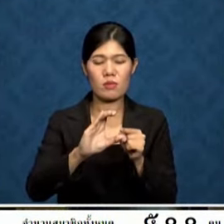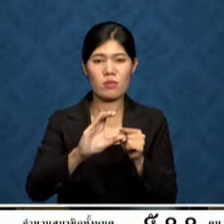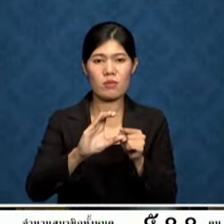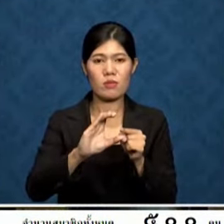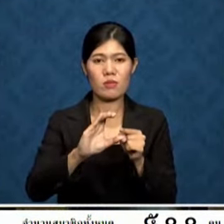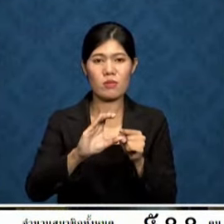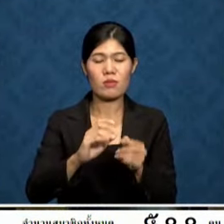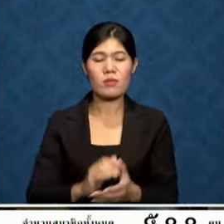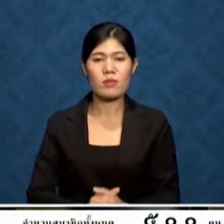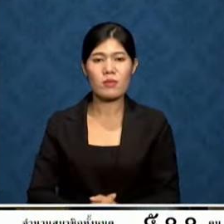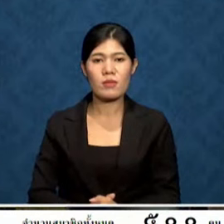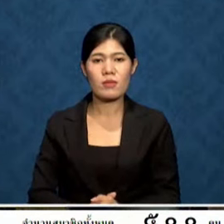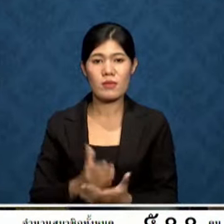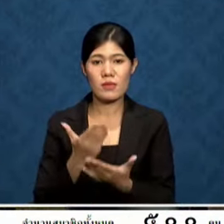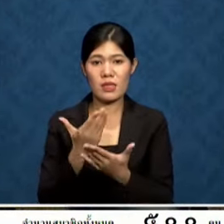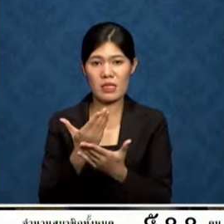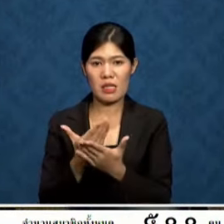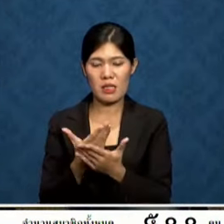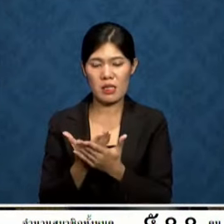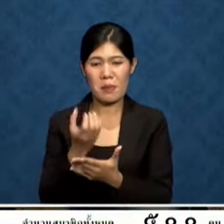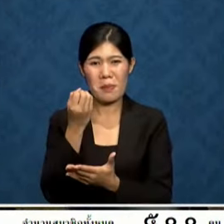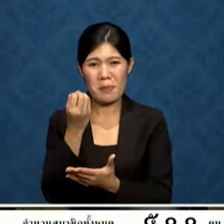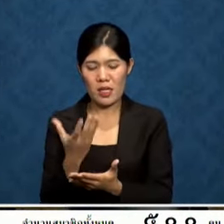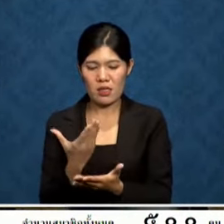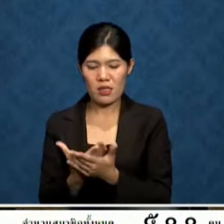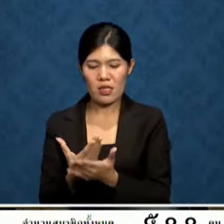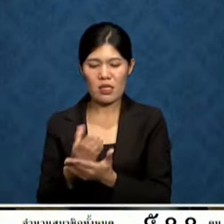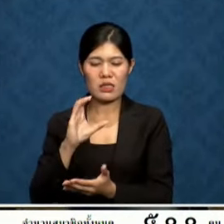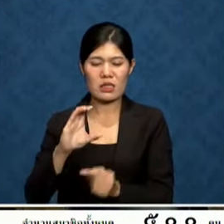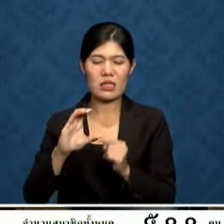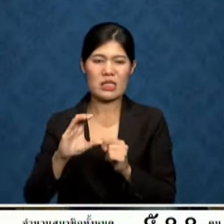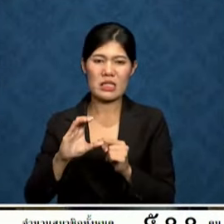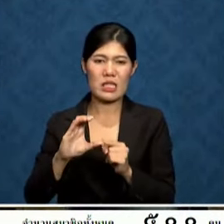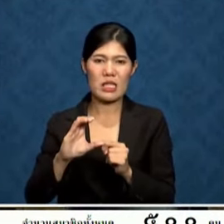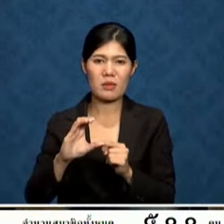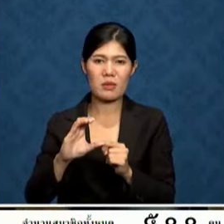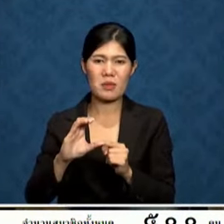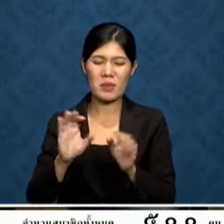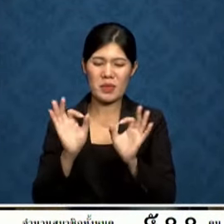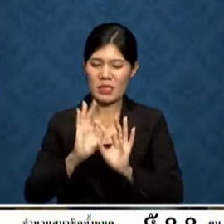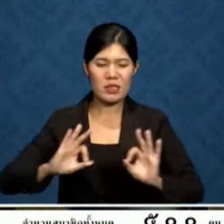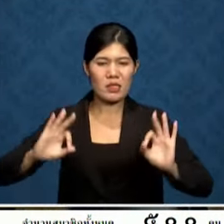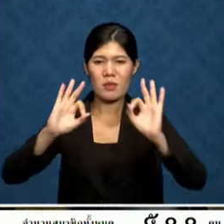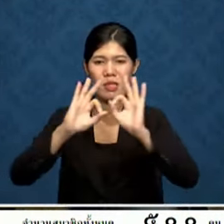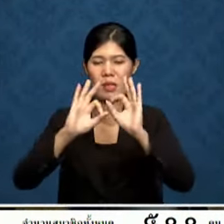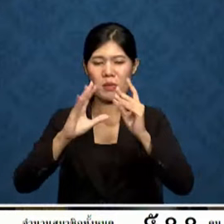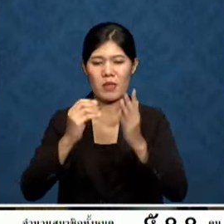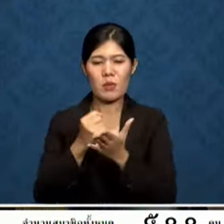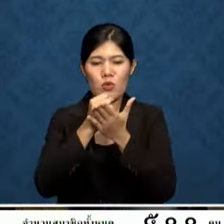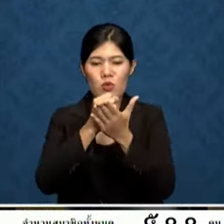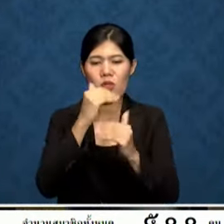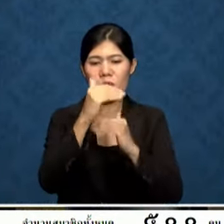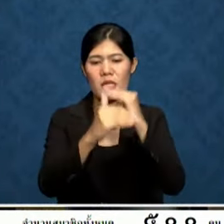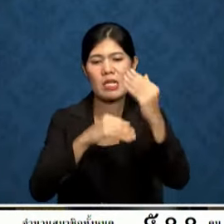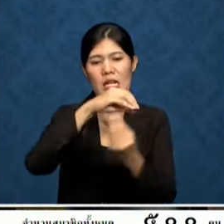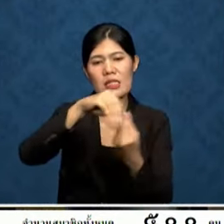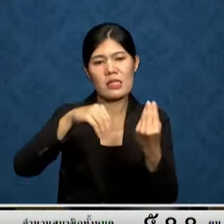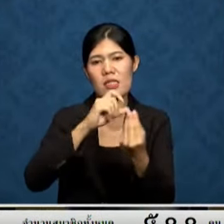ทุนจำนวนมากเลยก็เป็นรายจ่ายที่ไม่มีนัยยะสำคัญต่อการพัฒนาเศรษฐกิจจริง